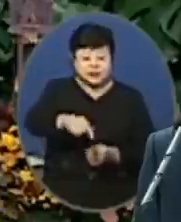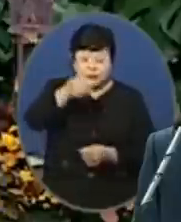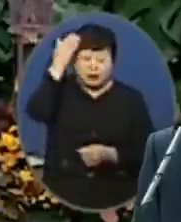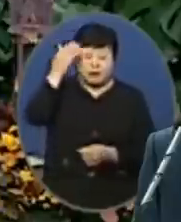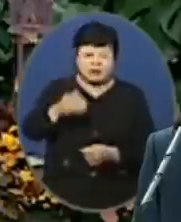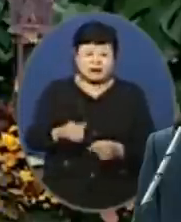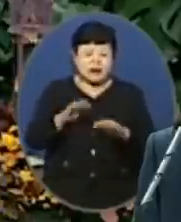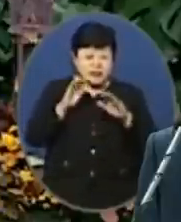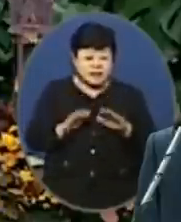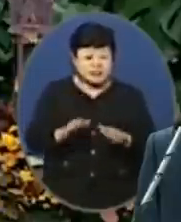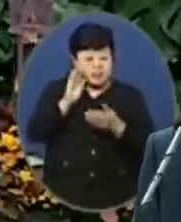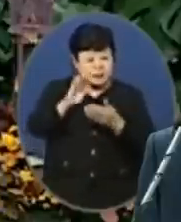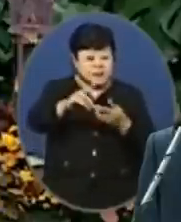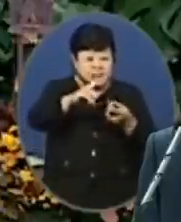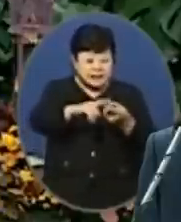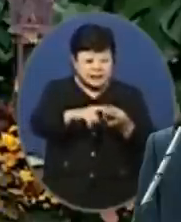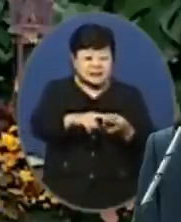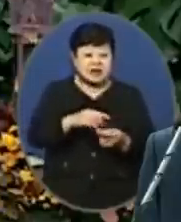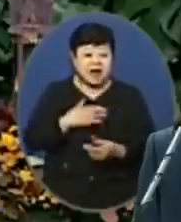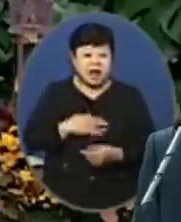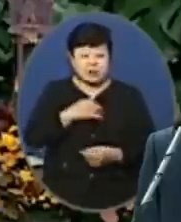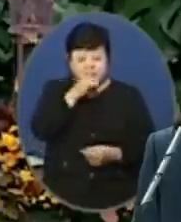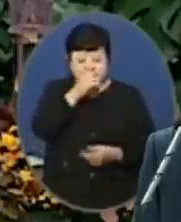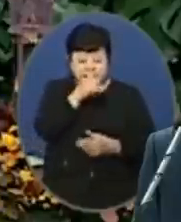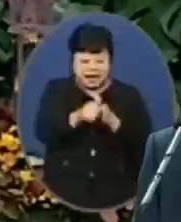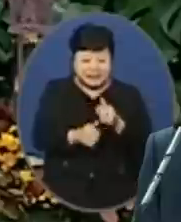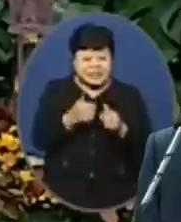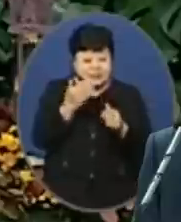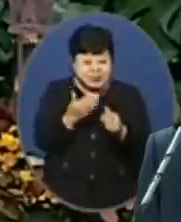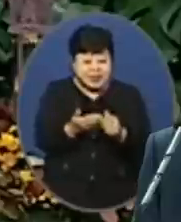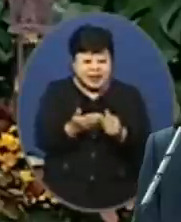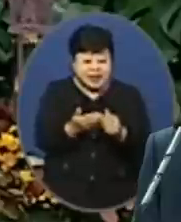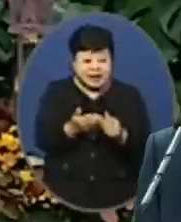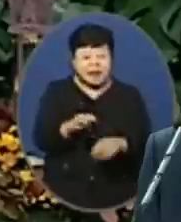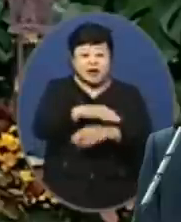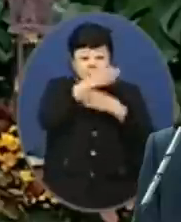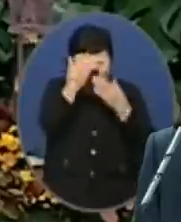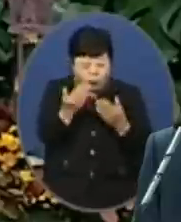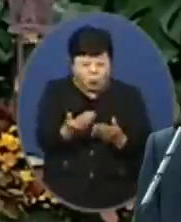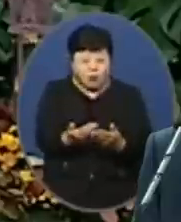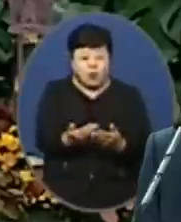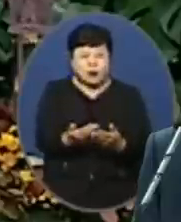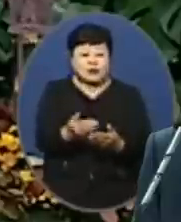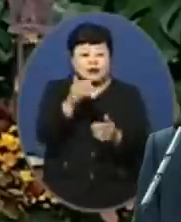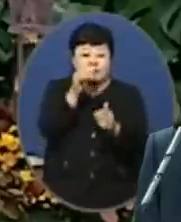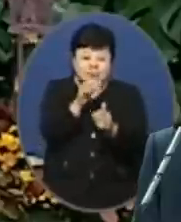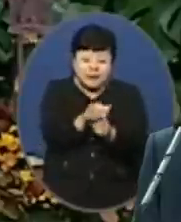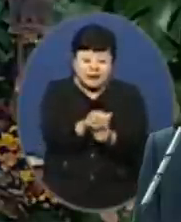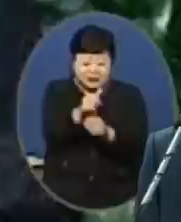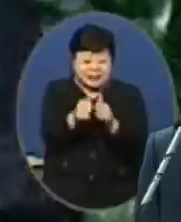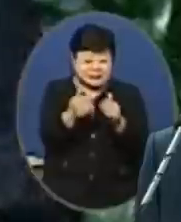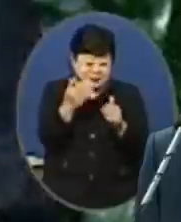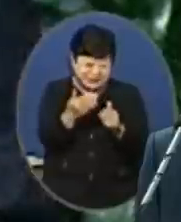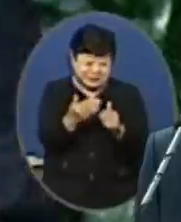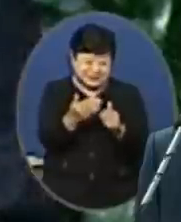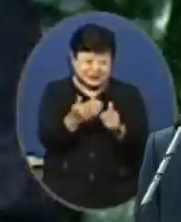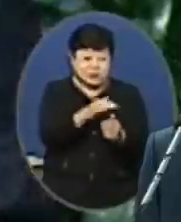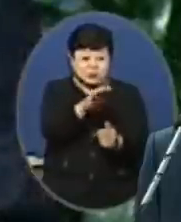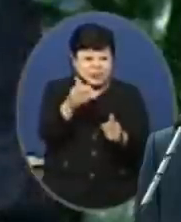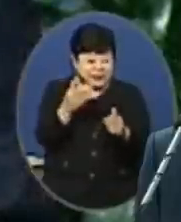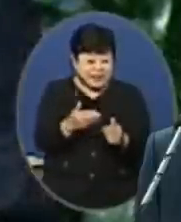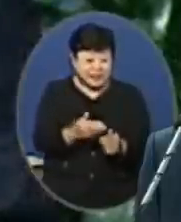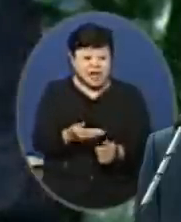과거와 현재와 미래를 다 알고 계시는 하나님께 우리의 모든 것을 맡기면 하나님이